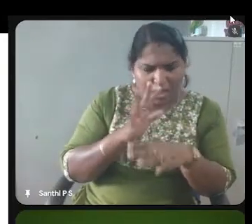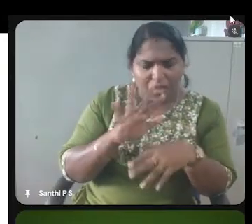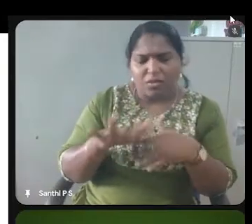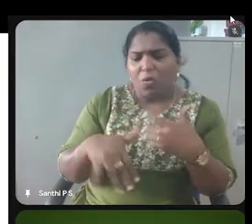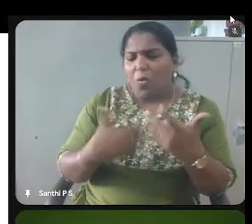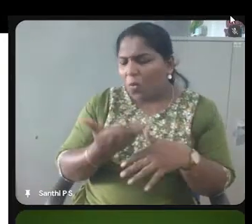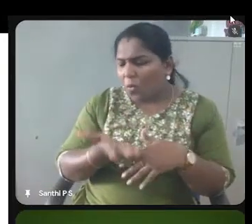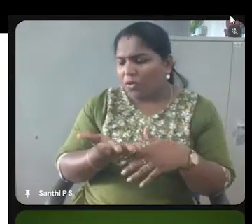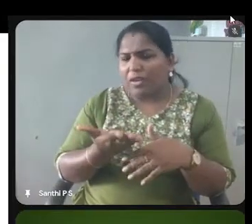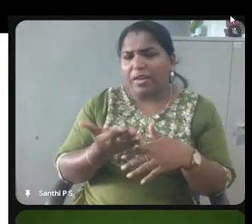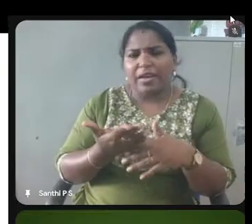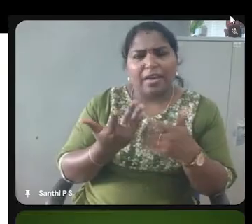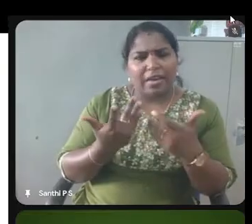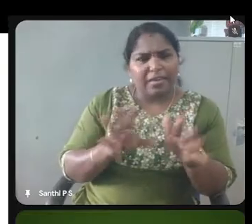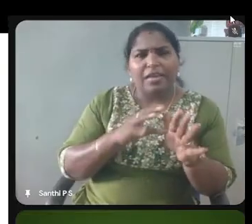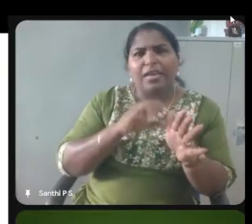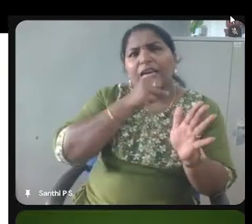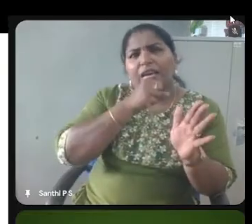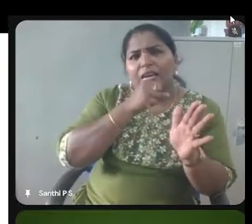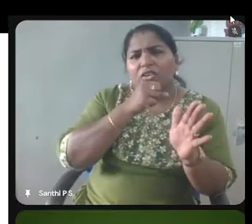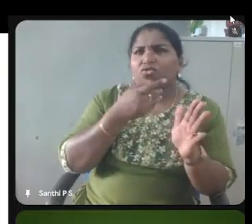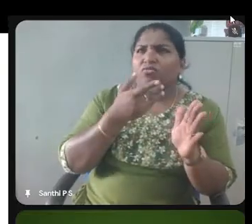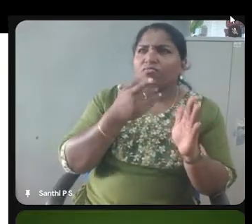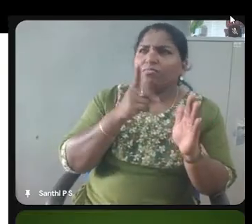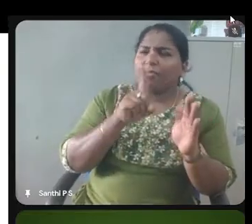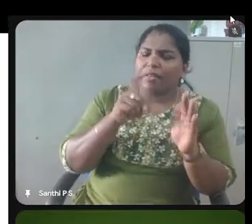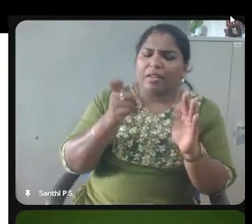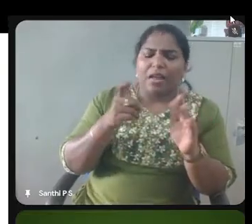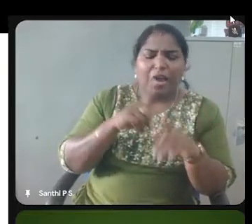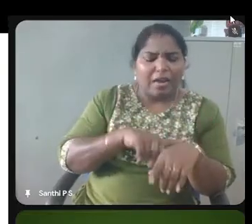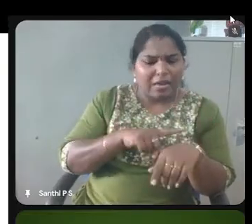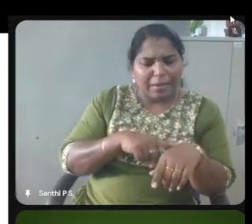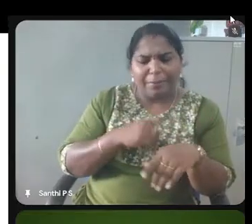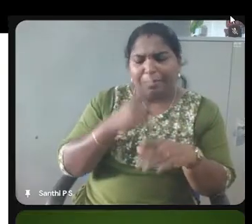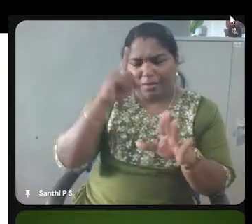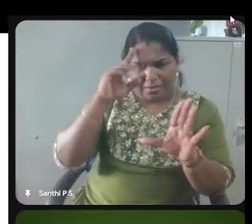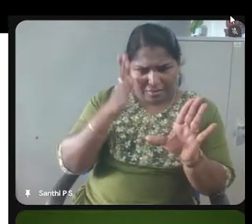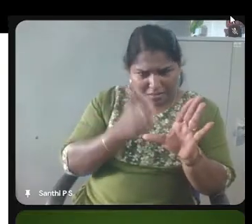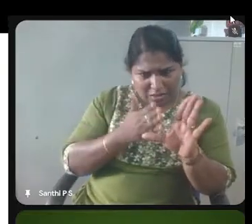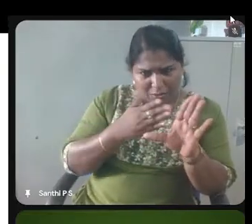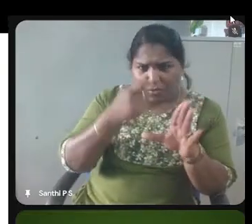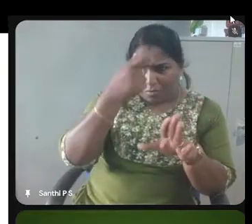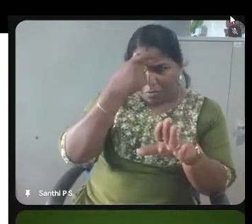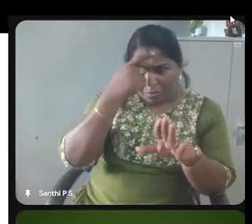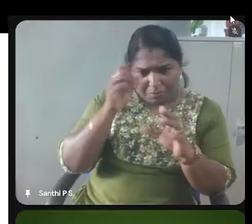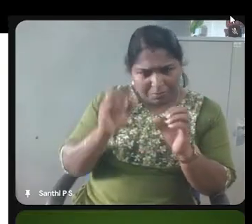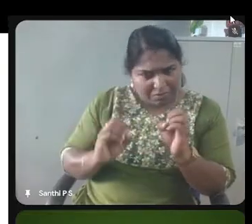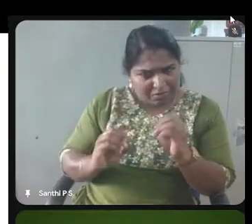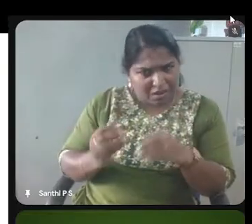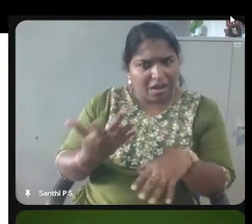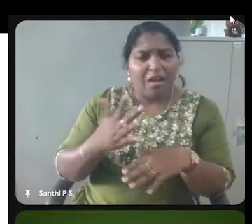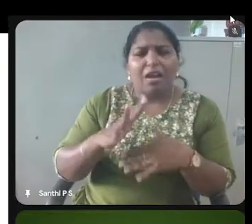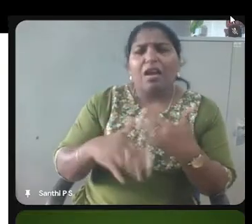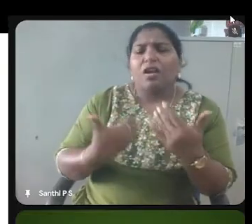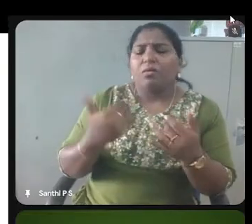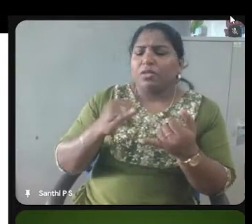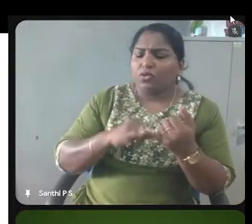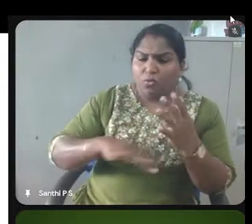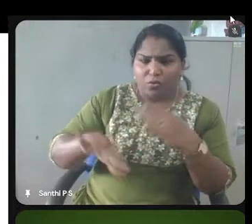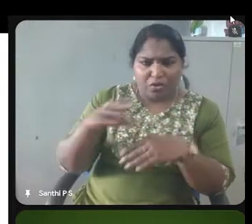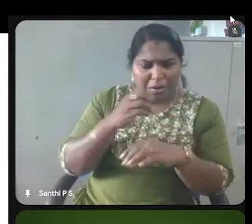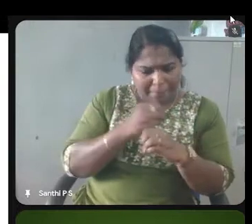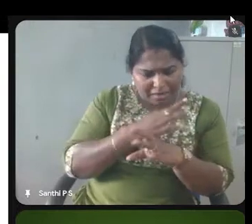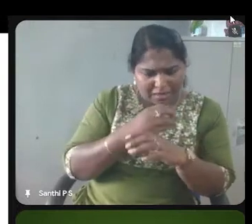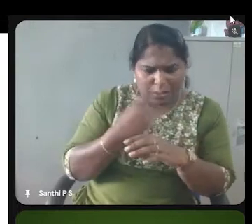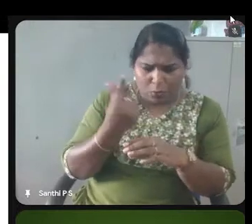എന്തെങ്കിലും അഡൽട്ട് ആവുന്ന സമയത്ത് എന്തെങ്കിലും സൈക്കോളജിക്കൽ ഇഷ്യൂസ് കാണിക്കുന്നതിനുള്ള ഒരു ഏർലി സിംറ്റം ആണോ? അപ്പൊ നമ്മൾ ഈ സോഷ്യൽ മീഡിയ യൂസസ് ഒക്കെ